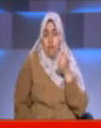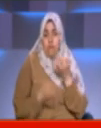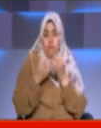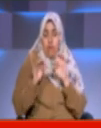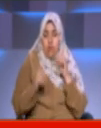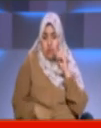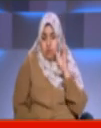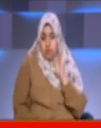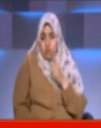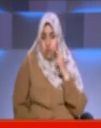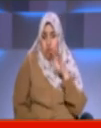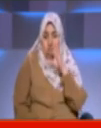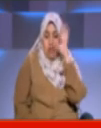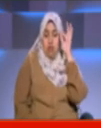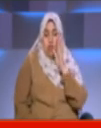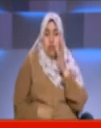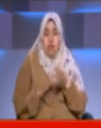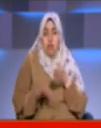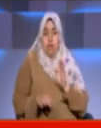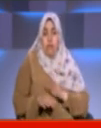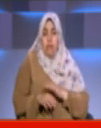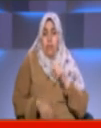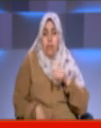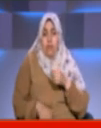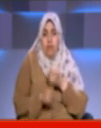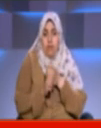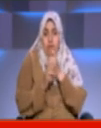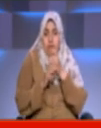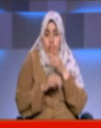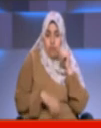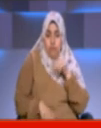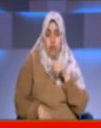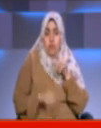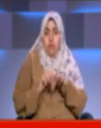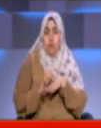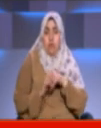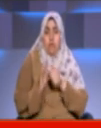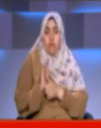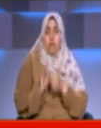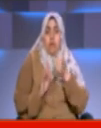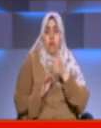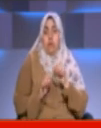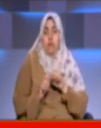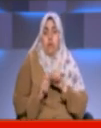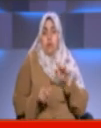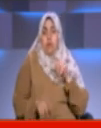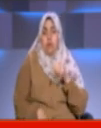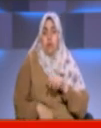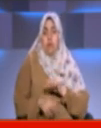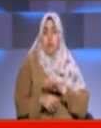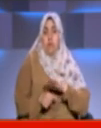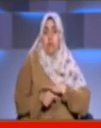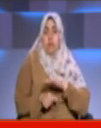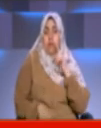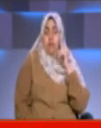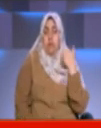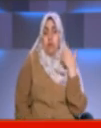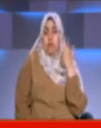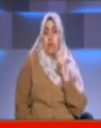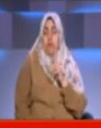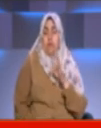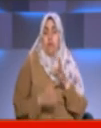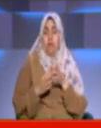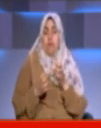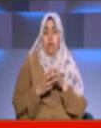دكتور محمود، يعني ما تتحدث عنه أن هناك يعني نشر بطريقة فجة كوصف